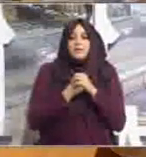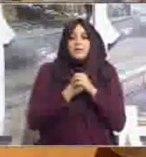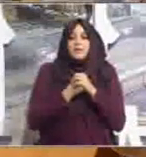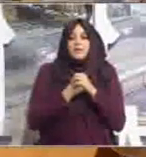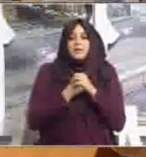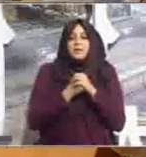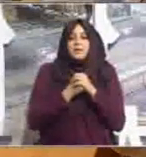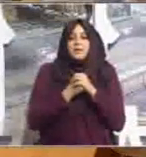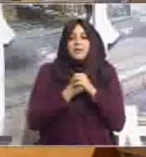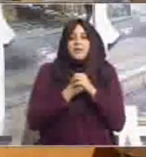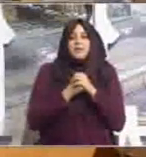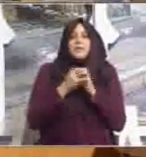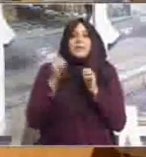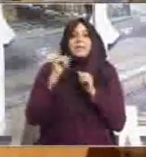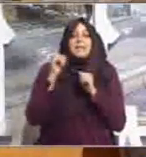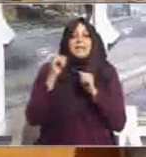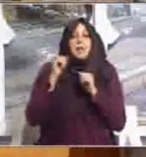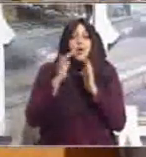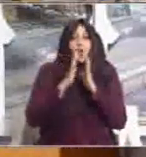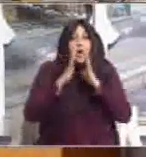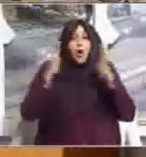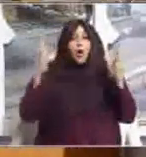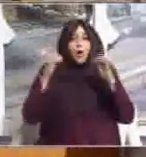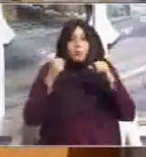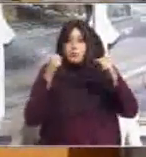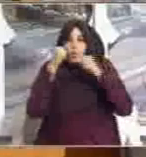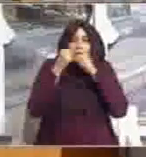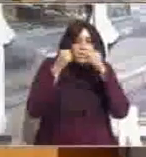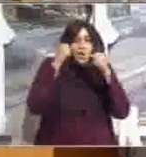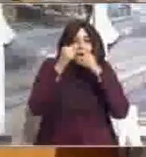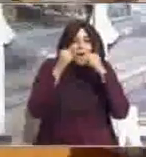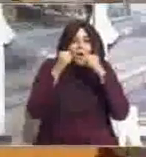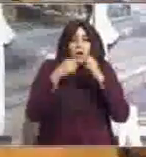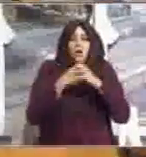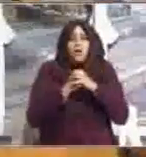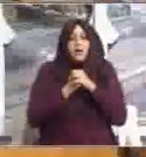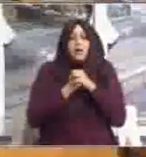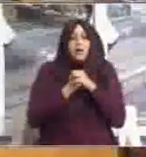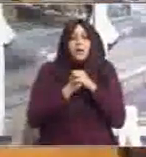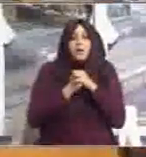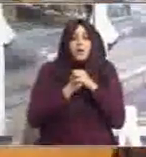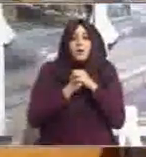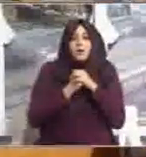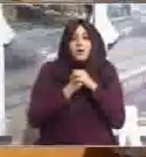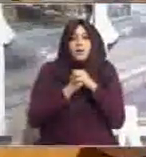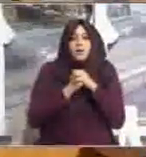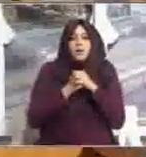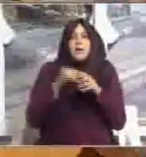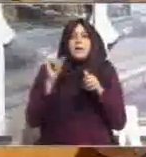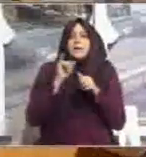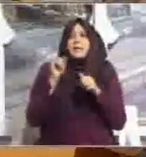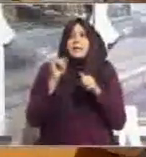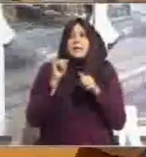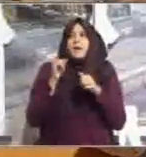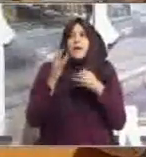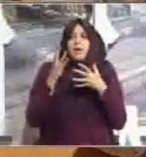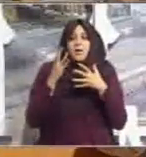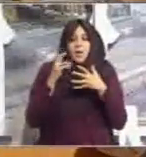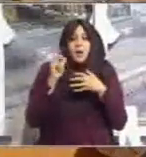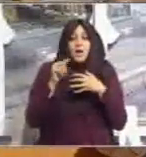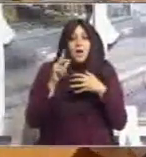في أصحاب القوى الكبار الملاكمين الكبار واللي عندهم أنواع